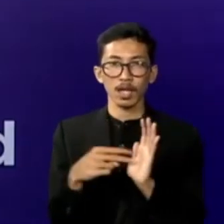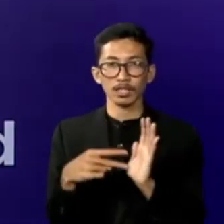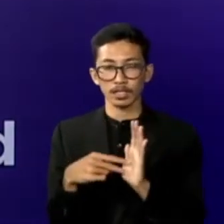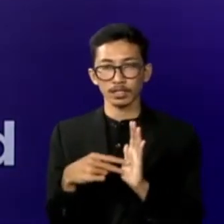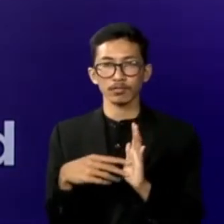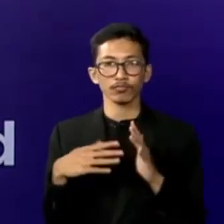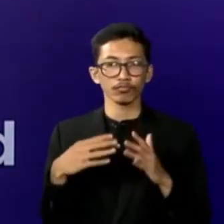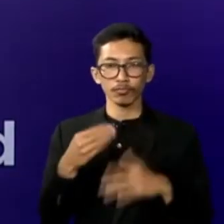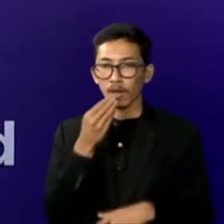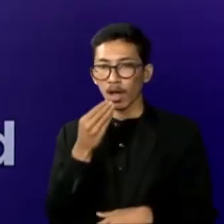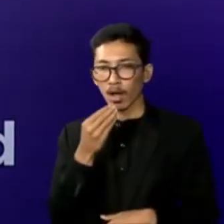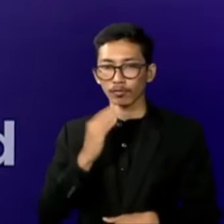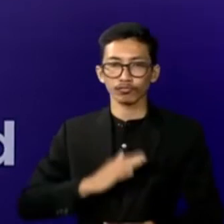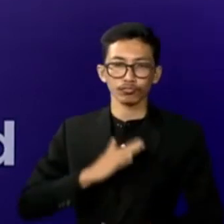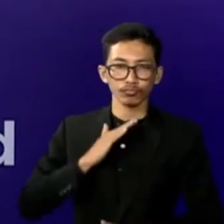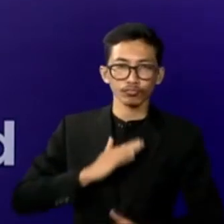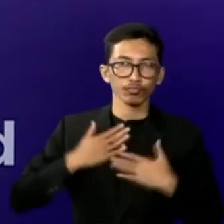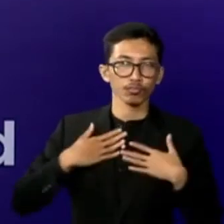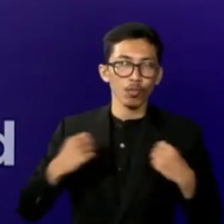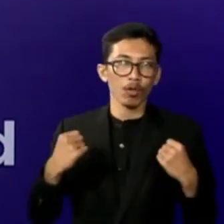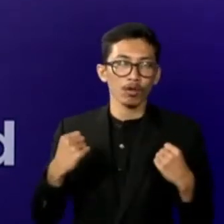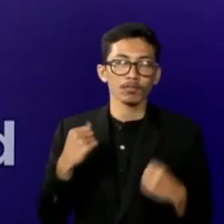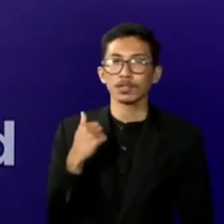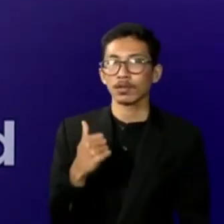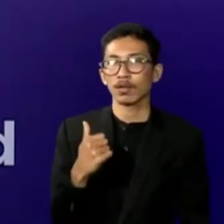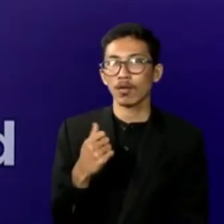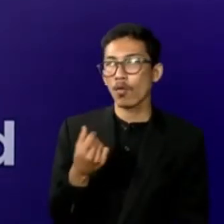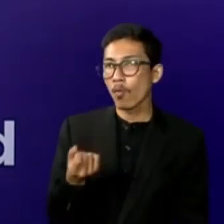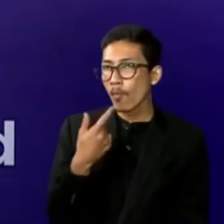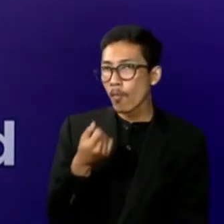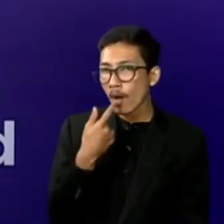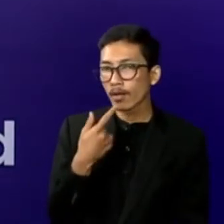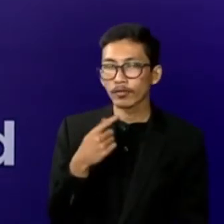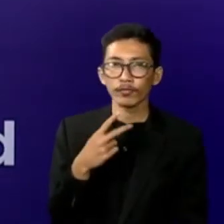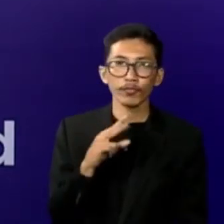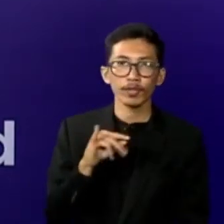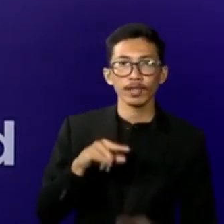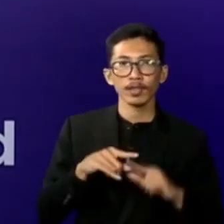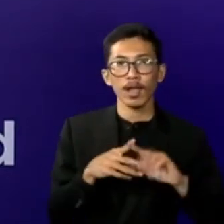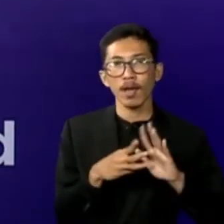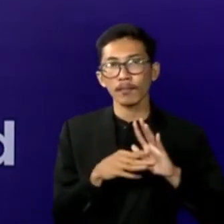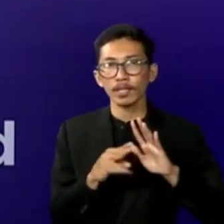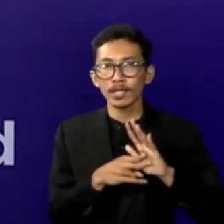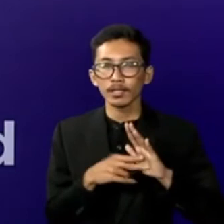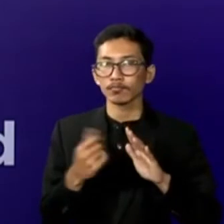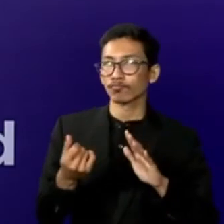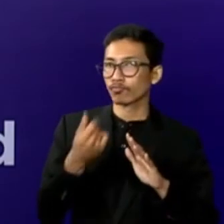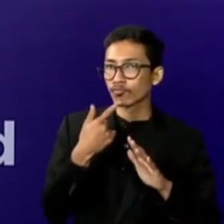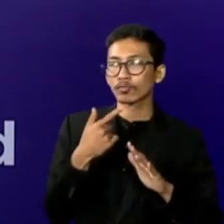ya diberikan obat-obatan untuk meningkatkan daya imunisasi tubuhnya